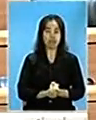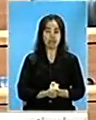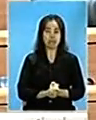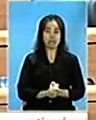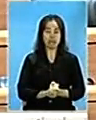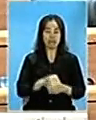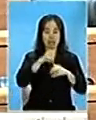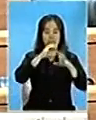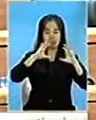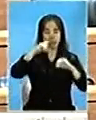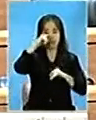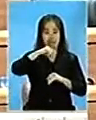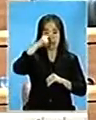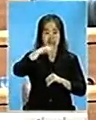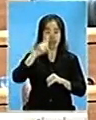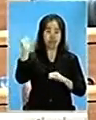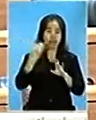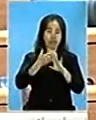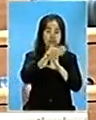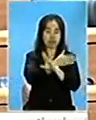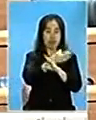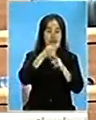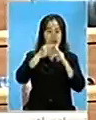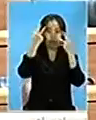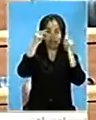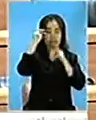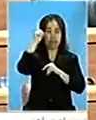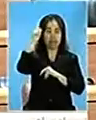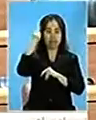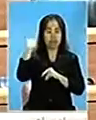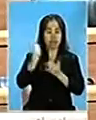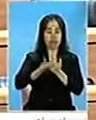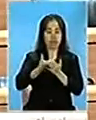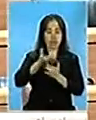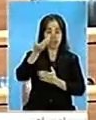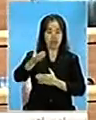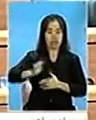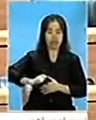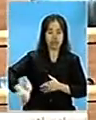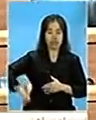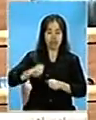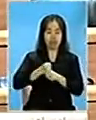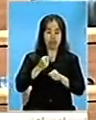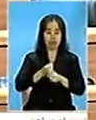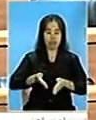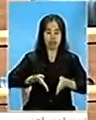รัฐบาลไทยตั้งแต่สมัยพันตำรวจโททักษิณชินวัตรให้เงินเขมรไปสร้างถนนมาประชิดชายแดนไ